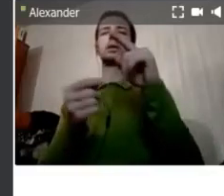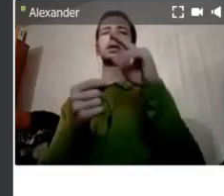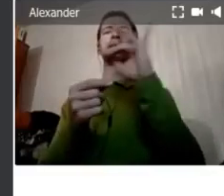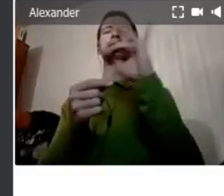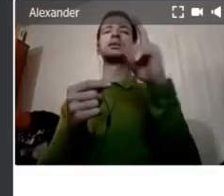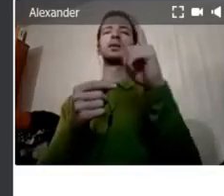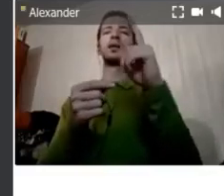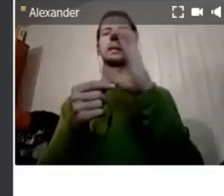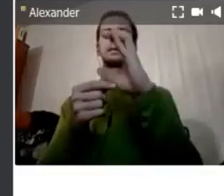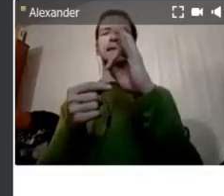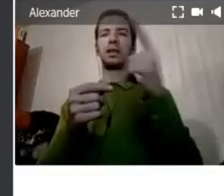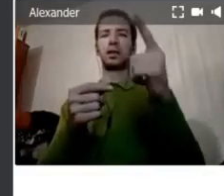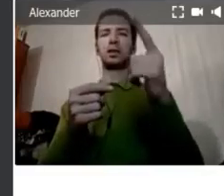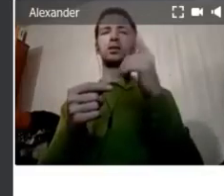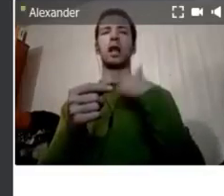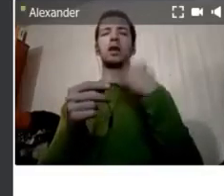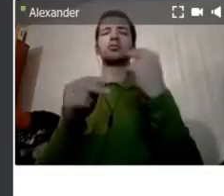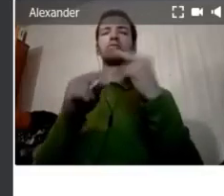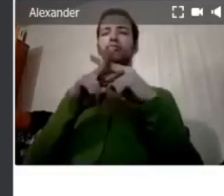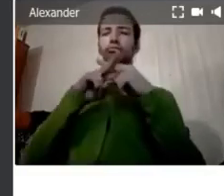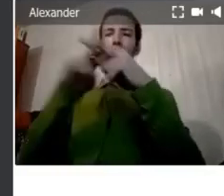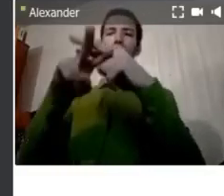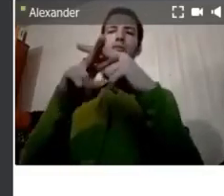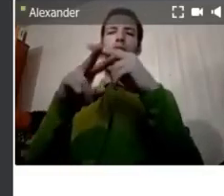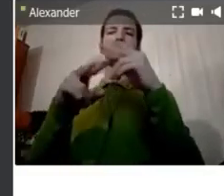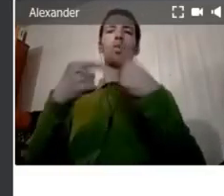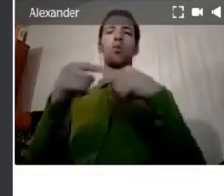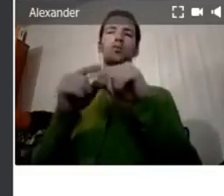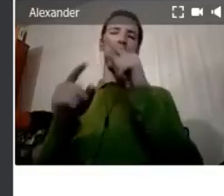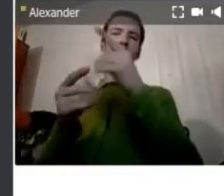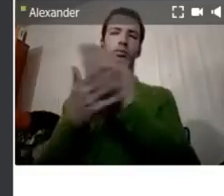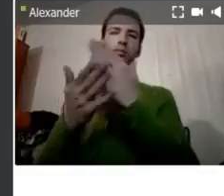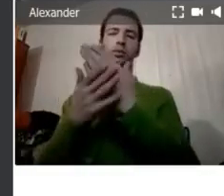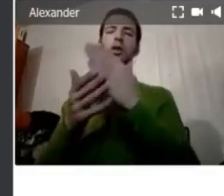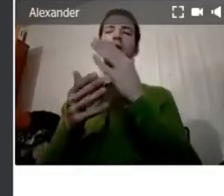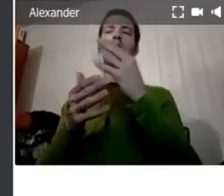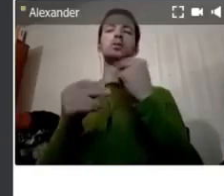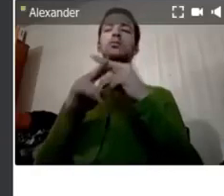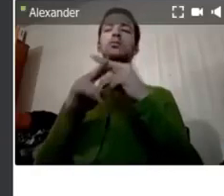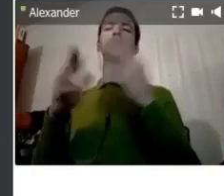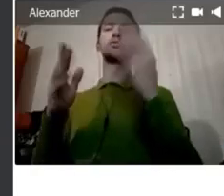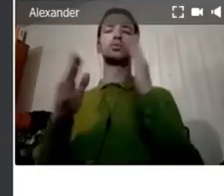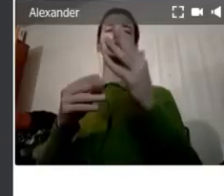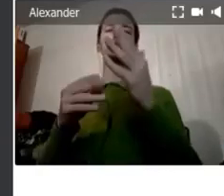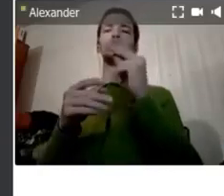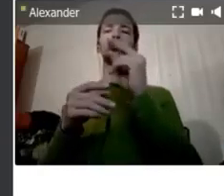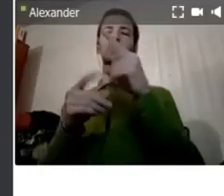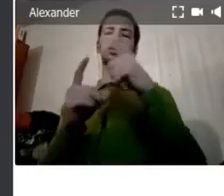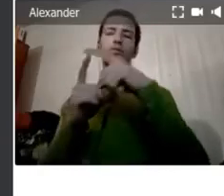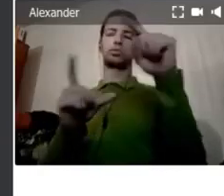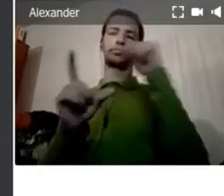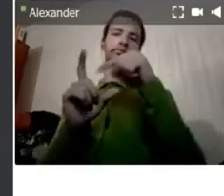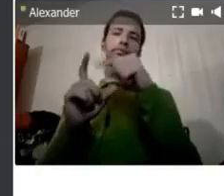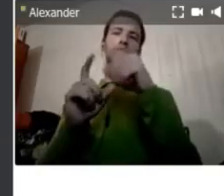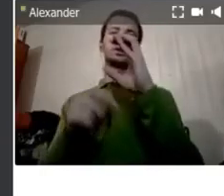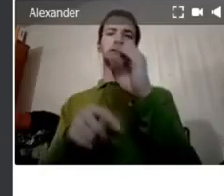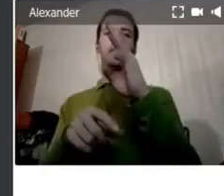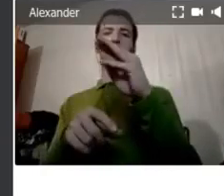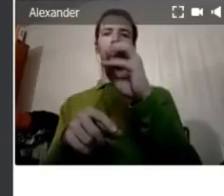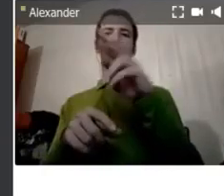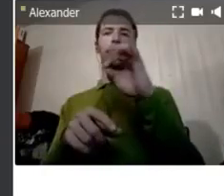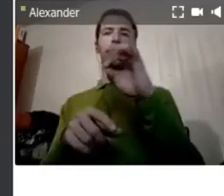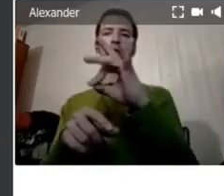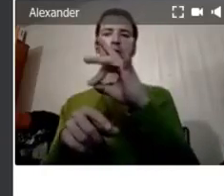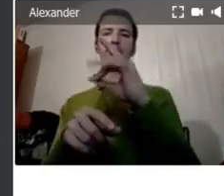в компании. То есть с кем мы, как говорится, скажи, с кем ты работаешь, и я скажу, что это за компания. Точнее, скажи, с кем работает твоя компания,